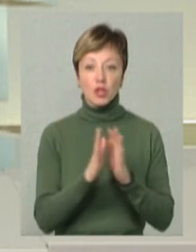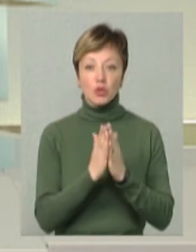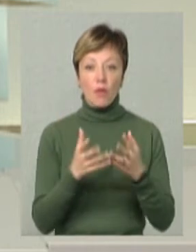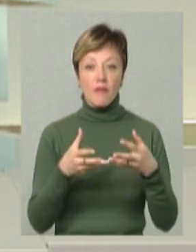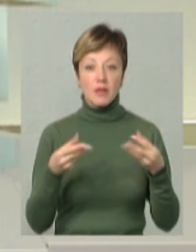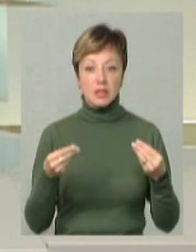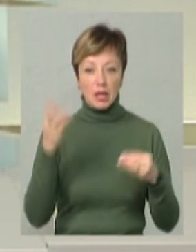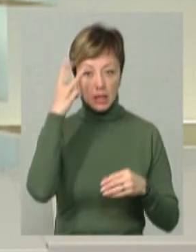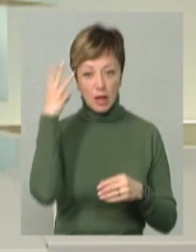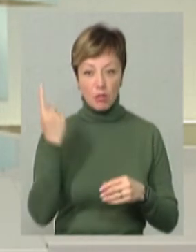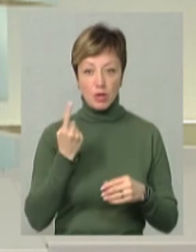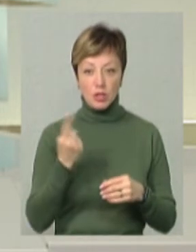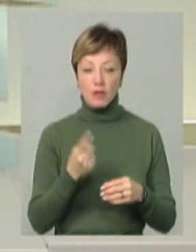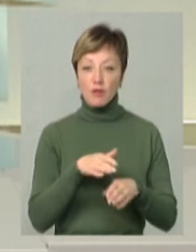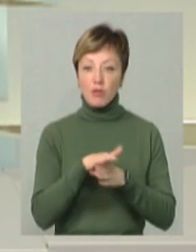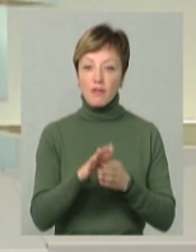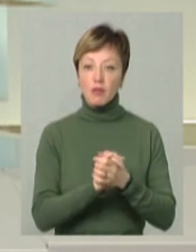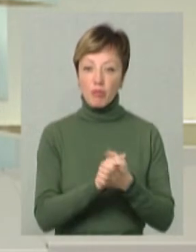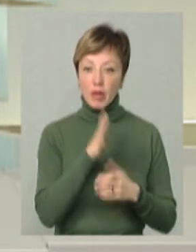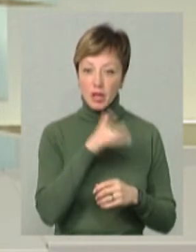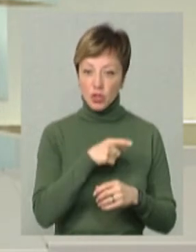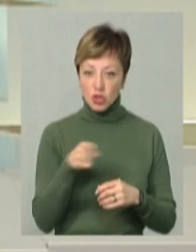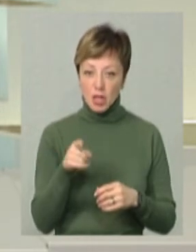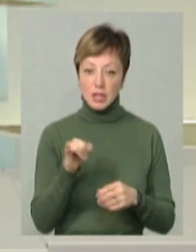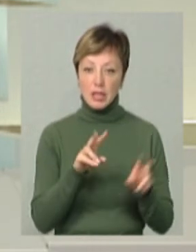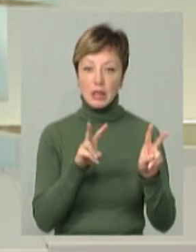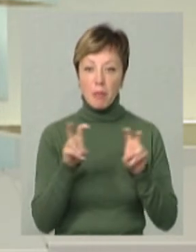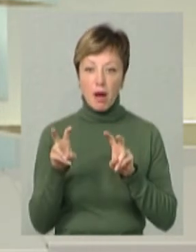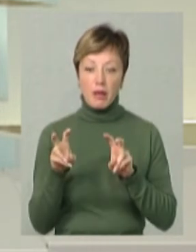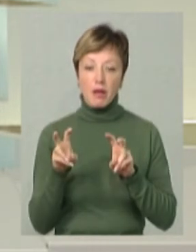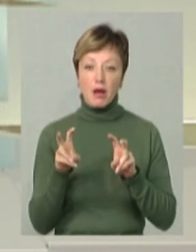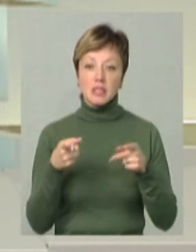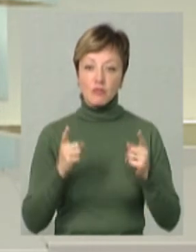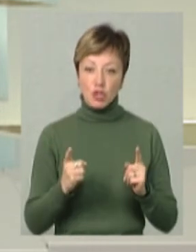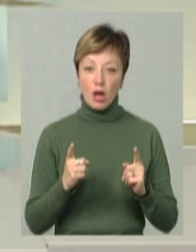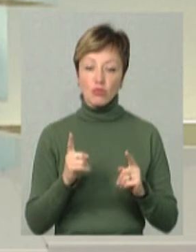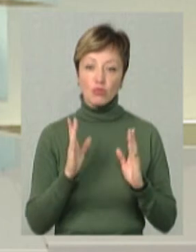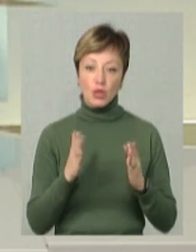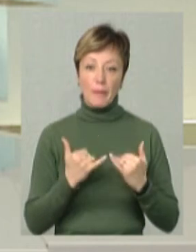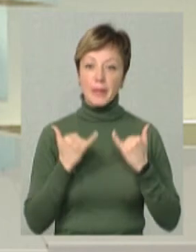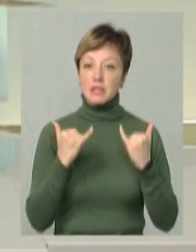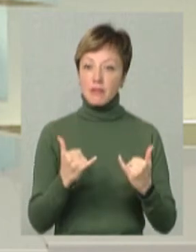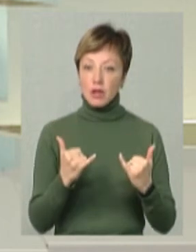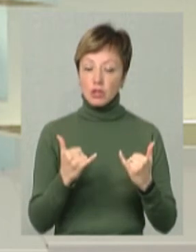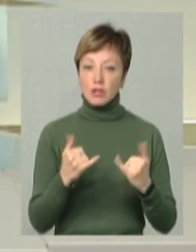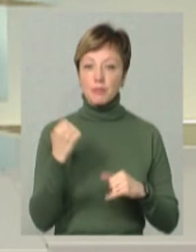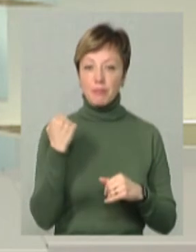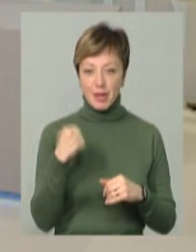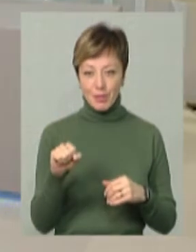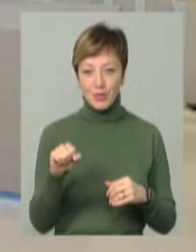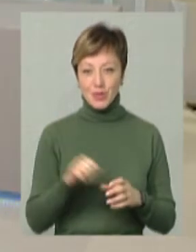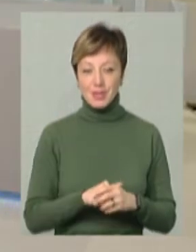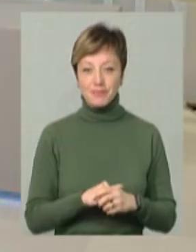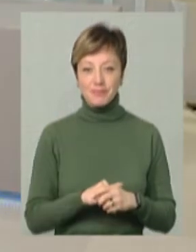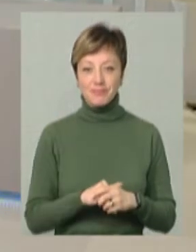на Хмельниччині» відбувався уже в мирний час. І тематика, звичайно, що буде присвячена перемозі, так?